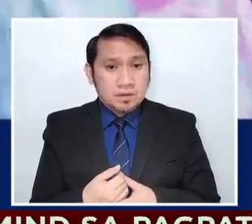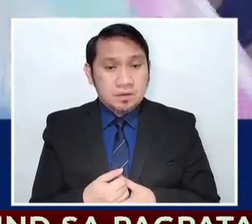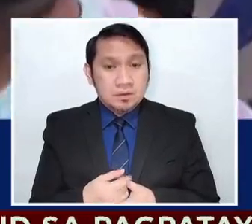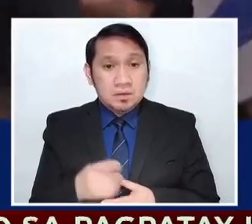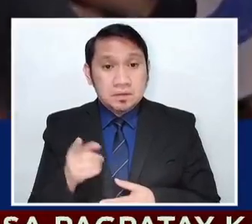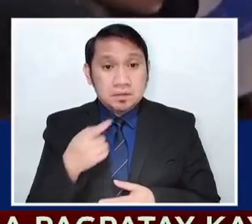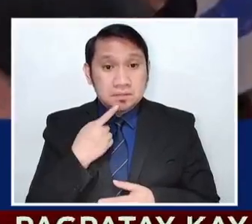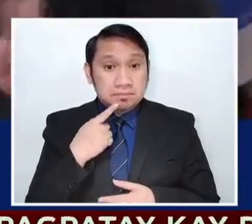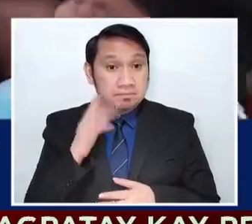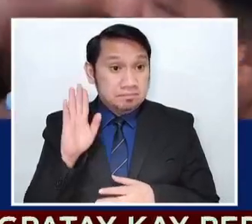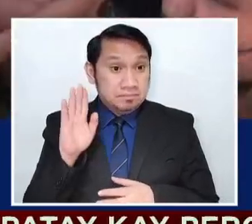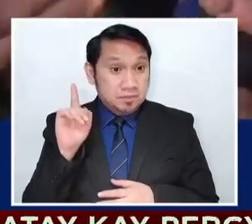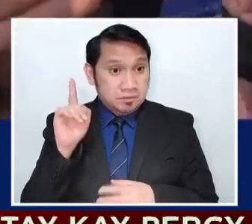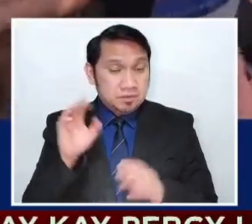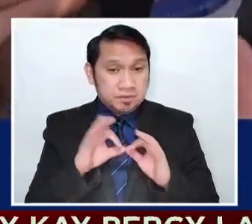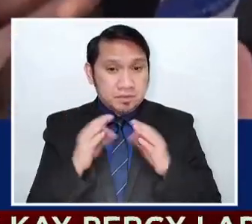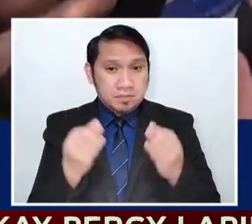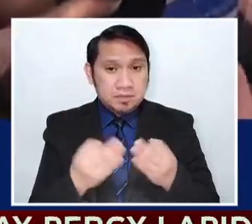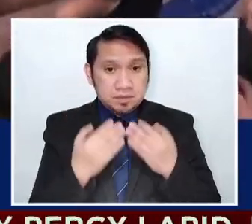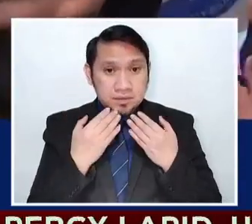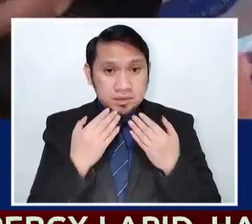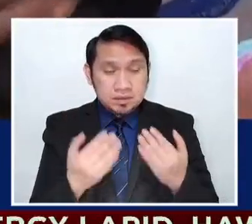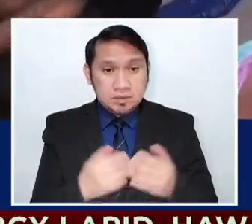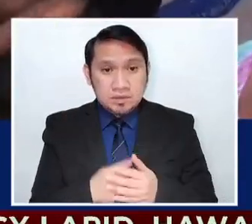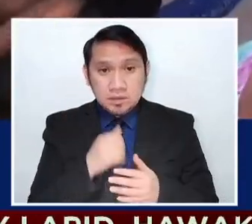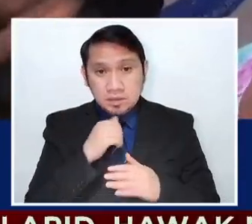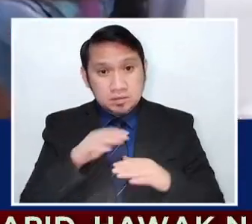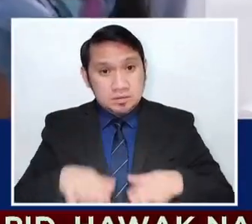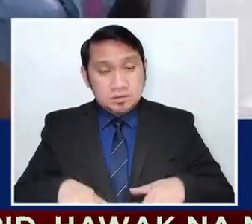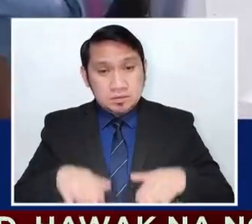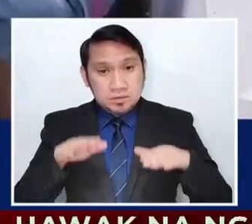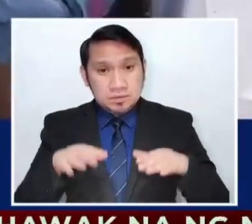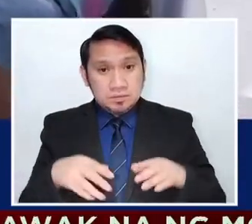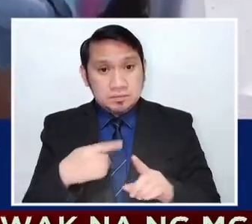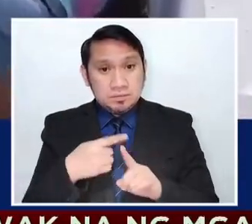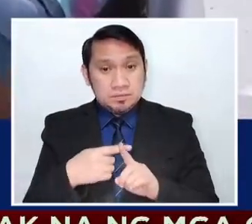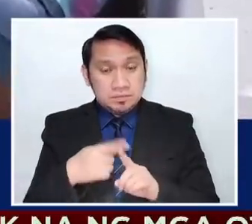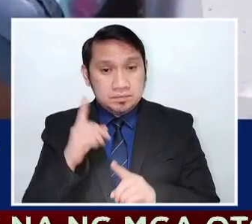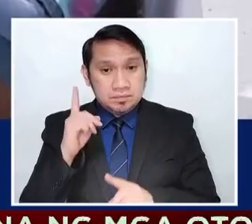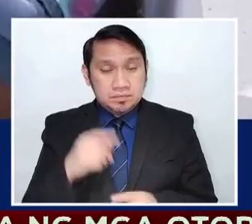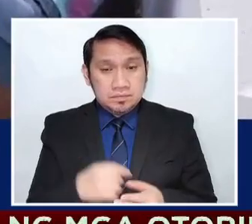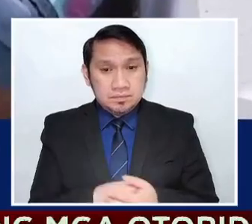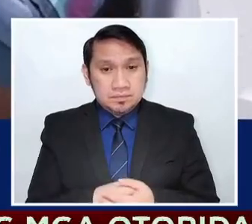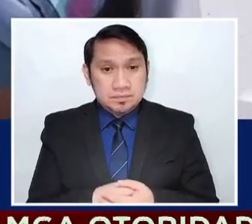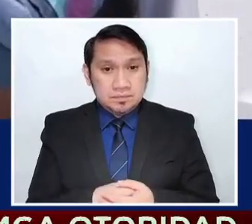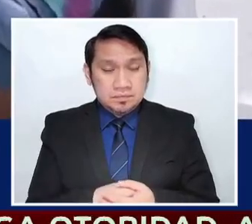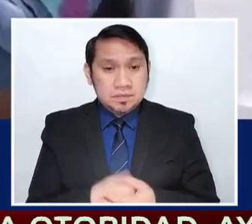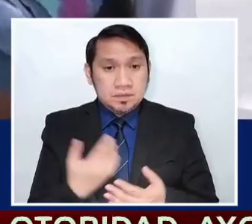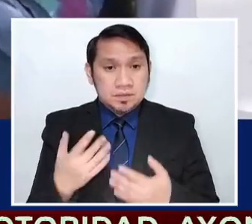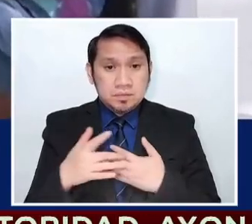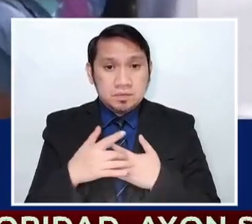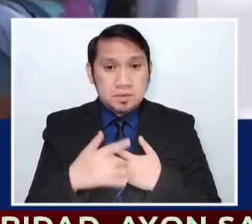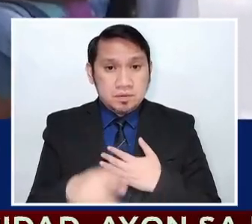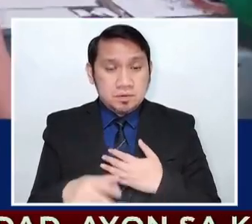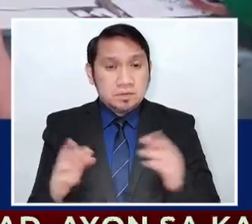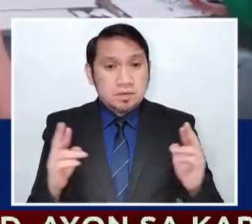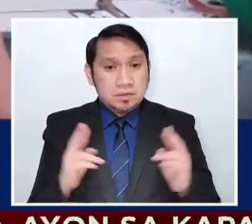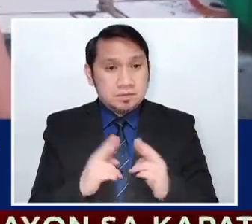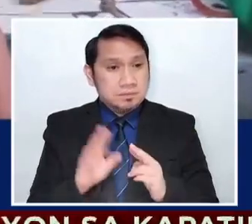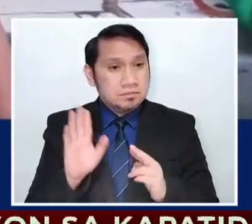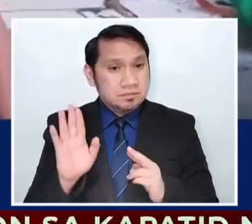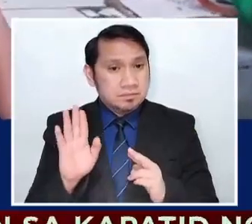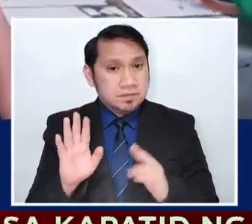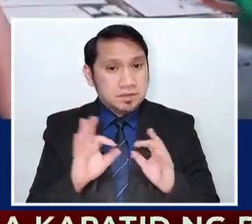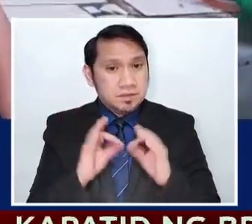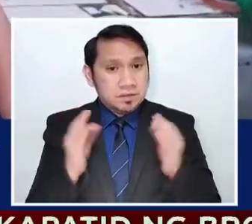naman ang pamilya Concepcion dahil hindi inabot ng baha ang puntod ng kanilang mga yumao, kaya maagang nakapag-reunion ang mag-anak nang